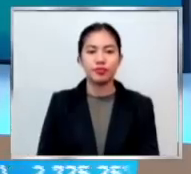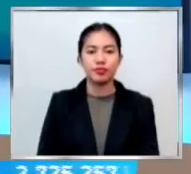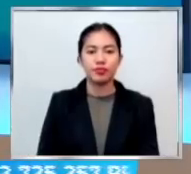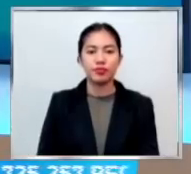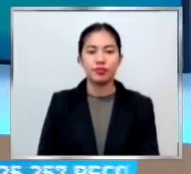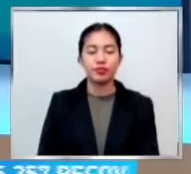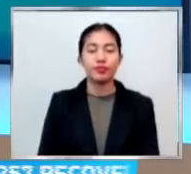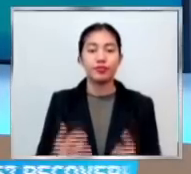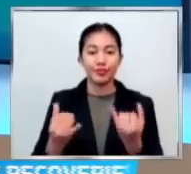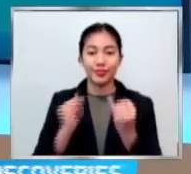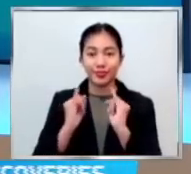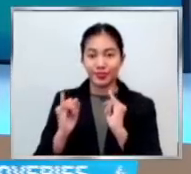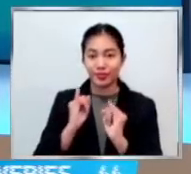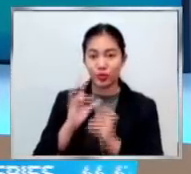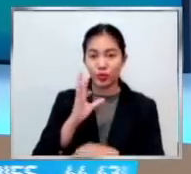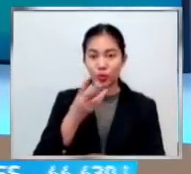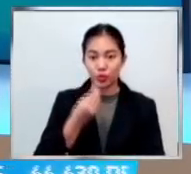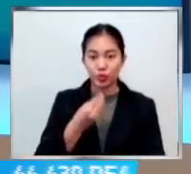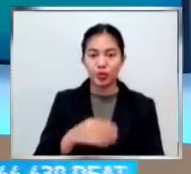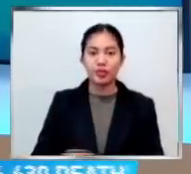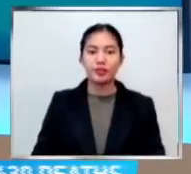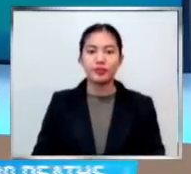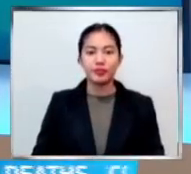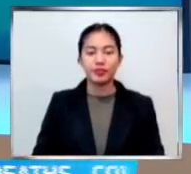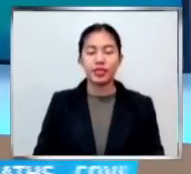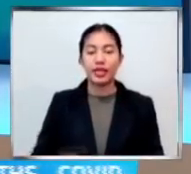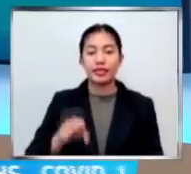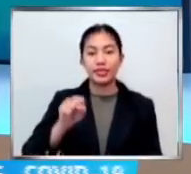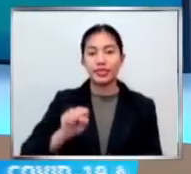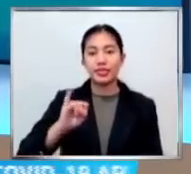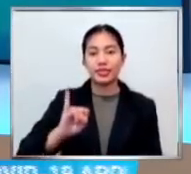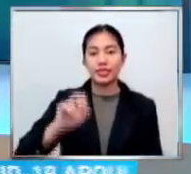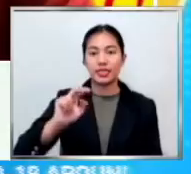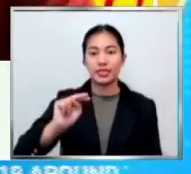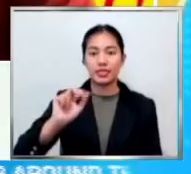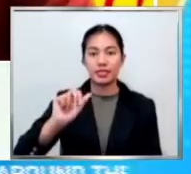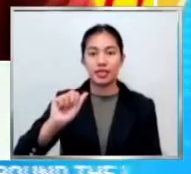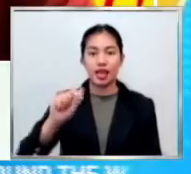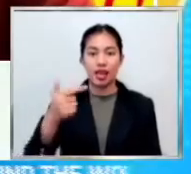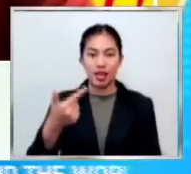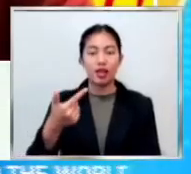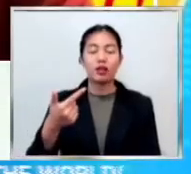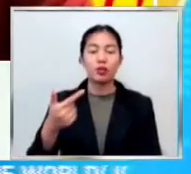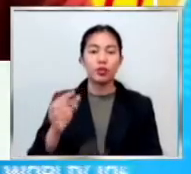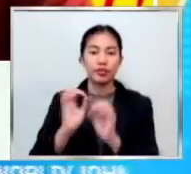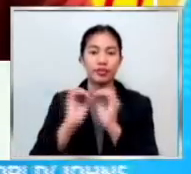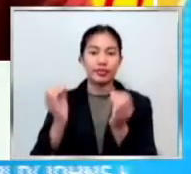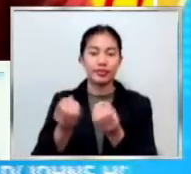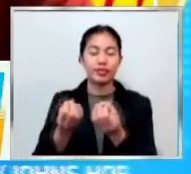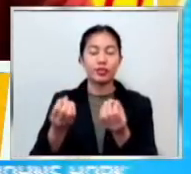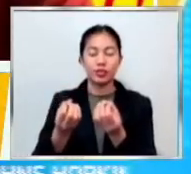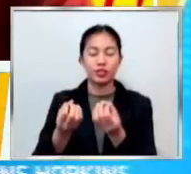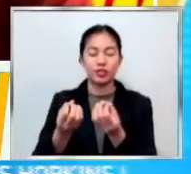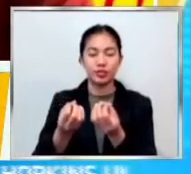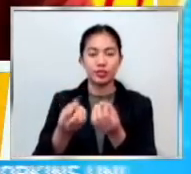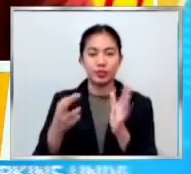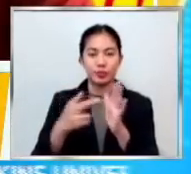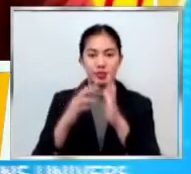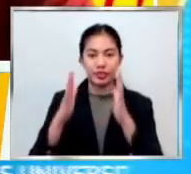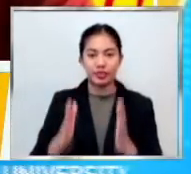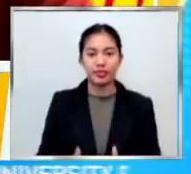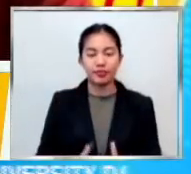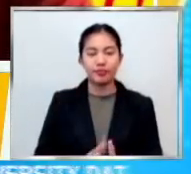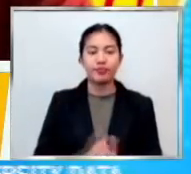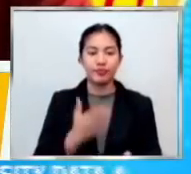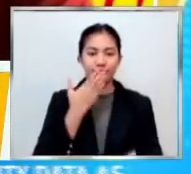Makakapanayan po natin ngayon si Ginoong Rosendo So ng Samahang Industriya ng Agrikultura o SINAG. Magandang umaga po Ginoong So, si Rafi Tima po ito at live po kayo